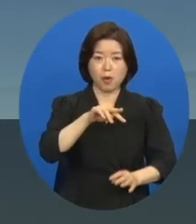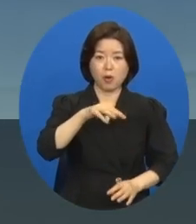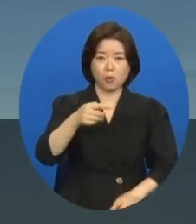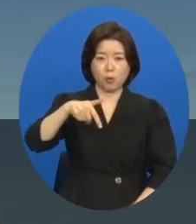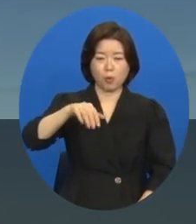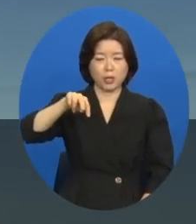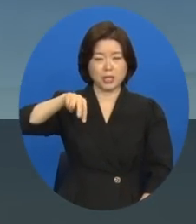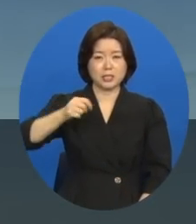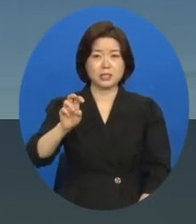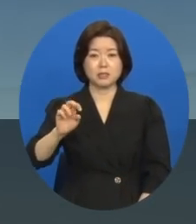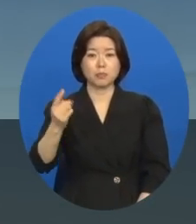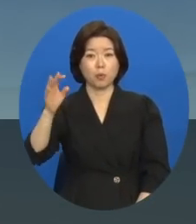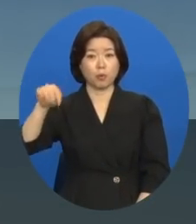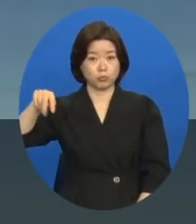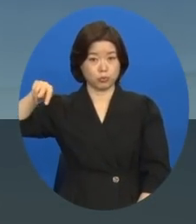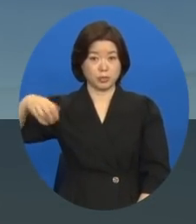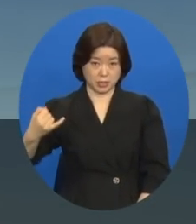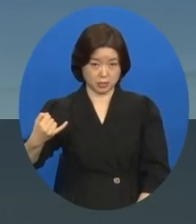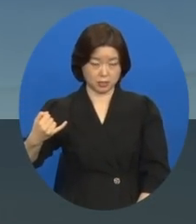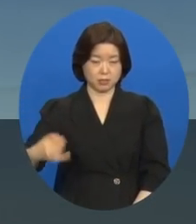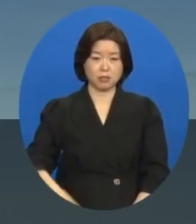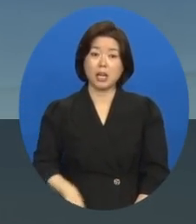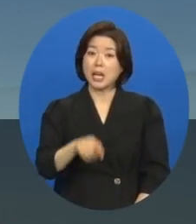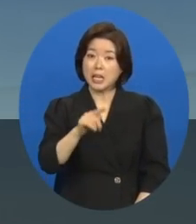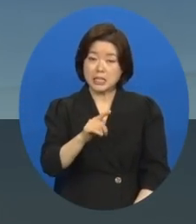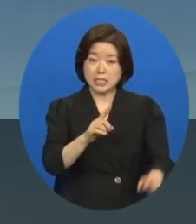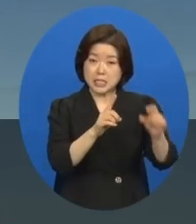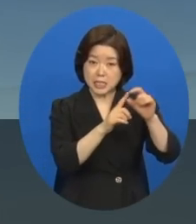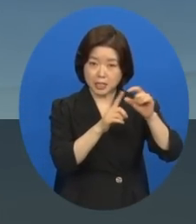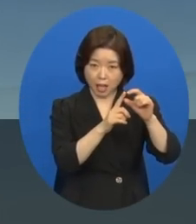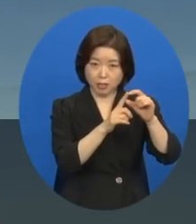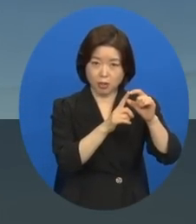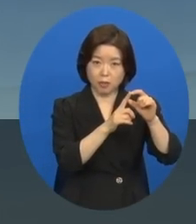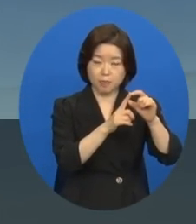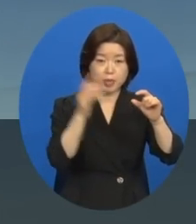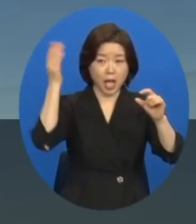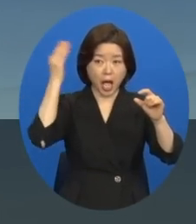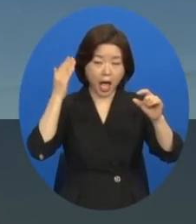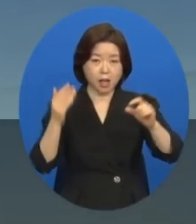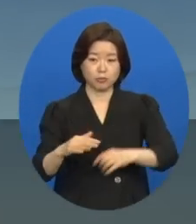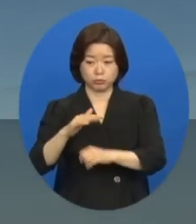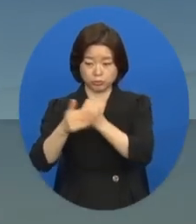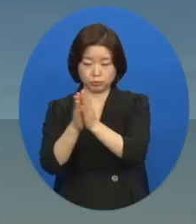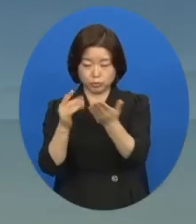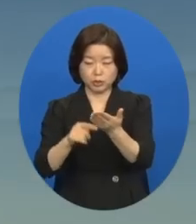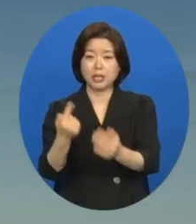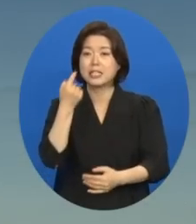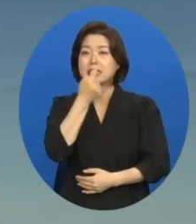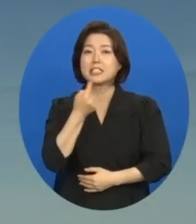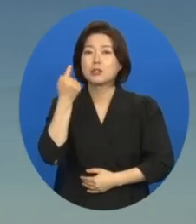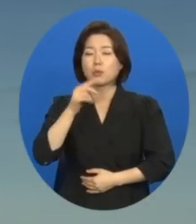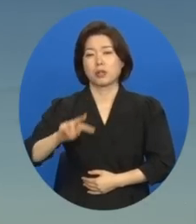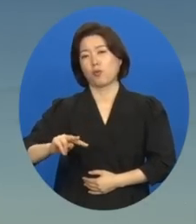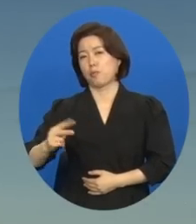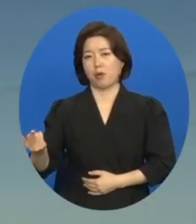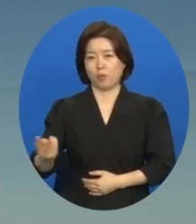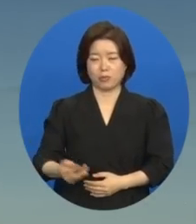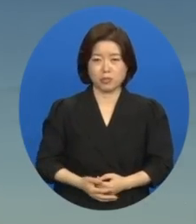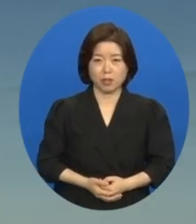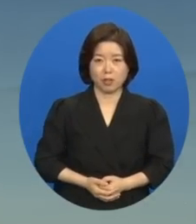로기스모스라고 하는 단어입니다. 이 로기스모스라는 단어를 우리나라 성경은 이론이라고 번역했어요.